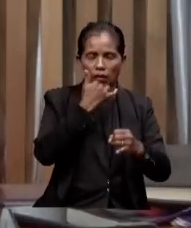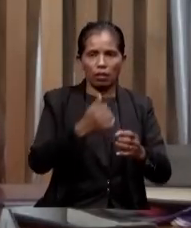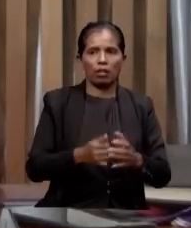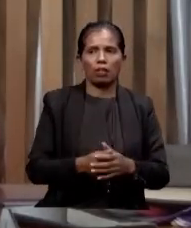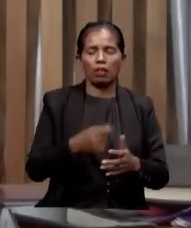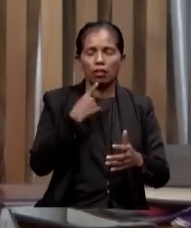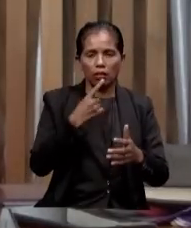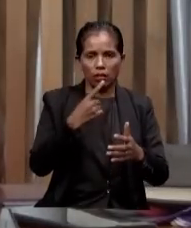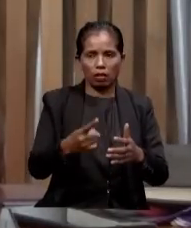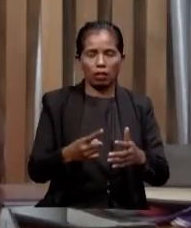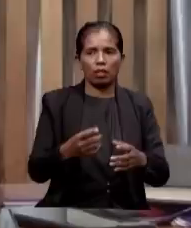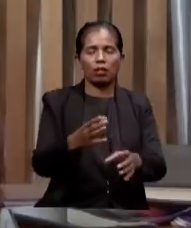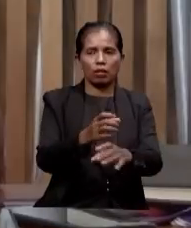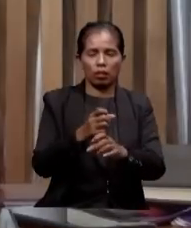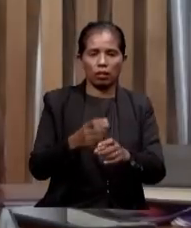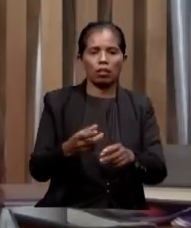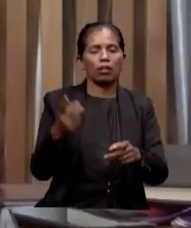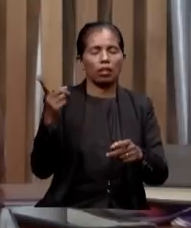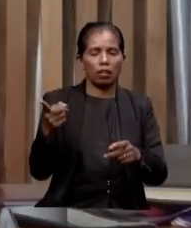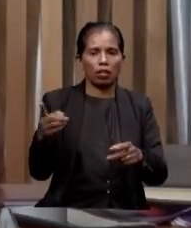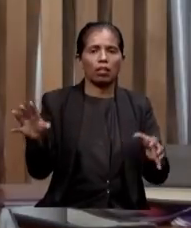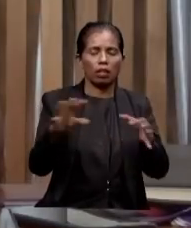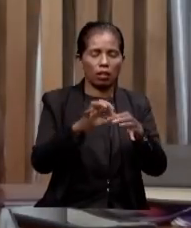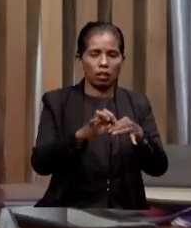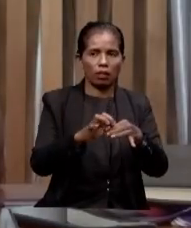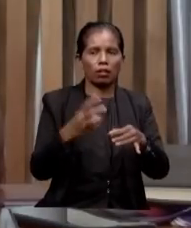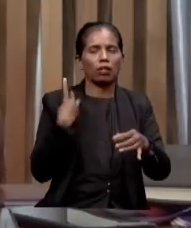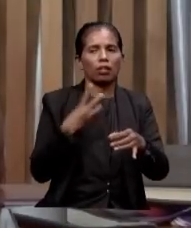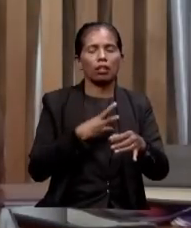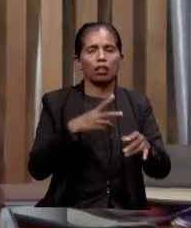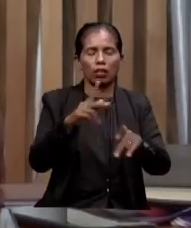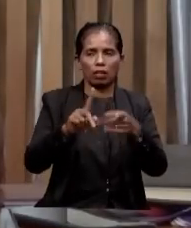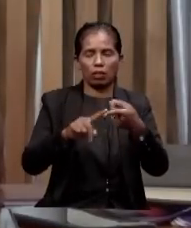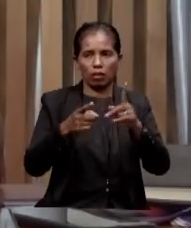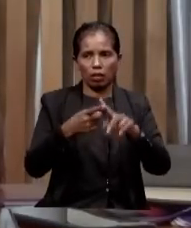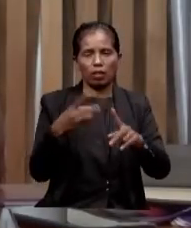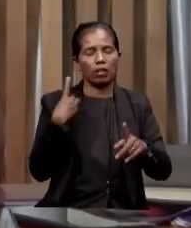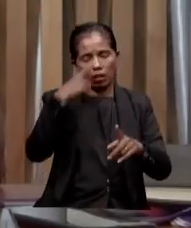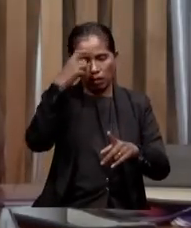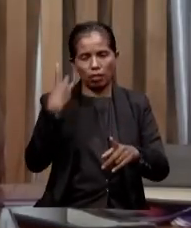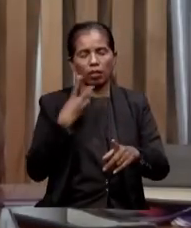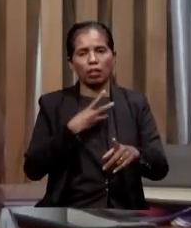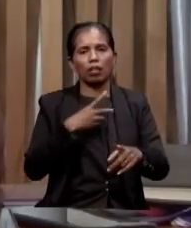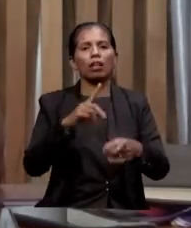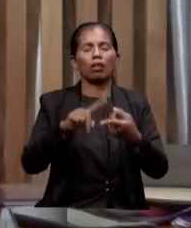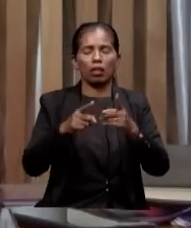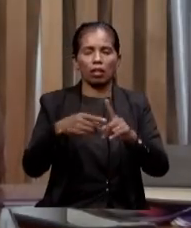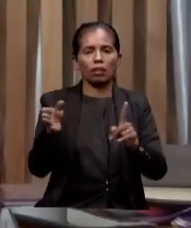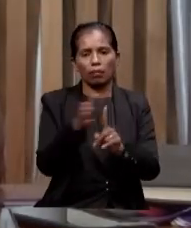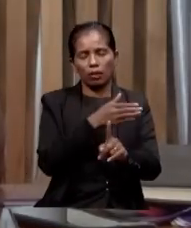dis ida ne ligadu fali ba iha ita ne maluk tamba ita ne maluk ida ne baku fali ida ne ba anto